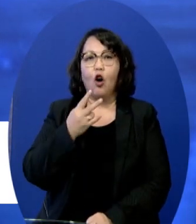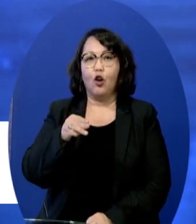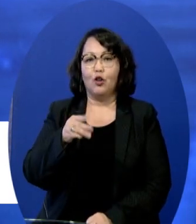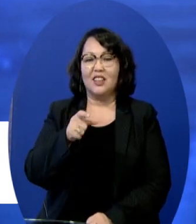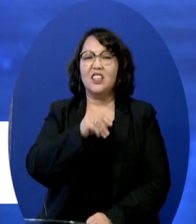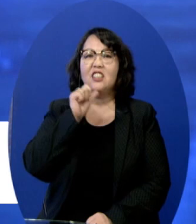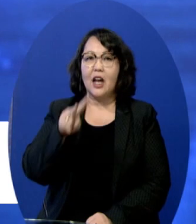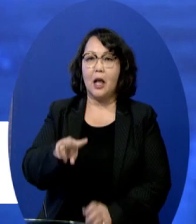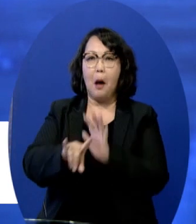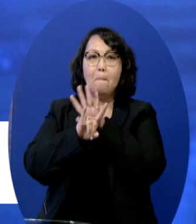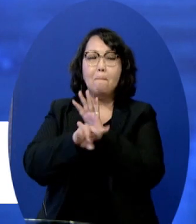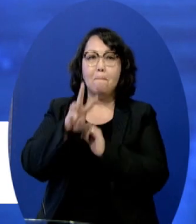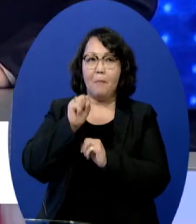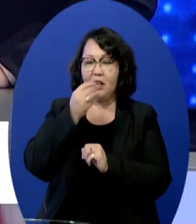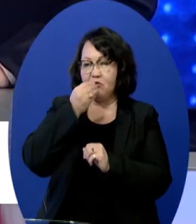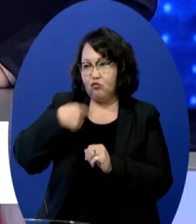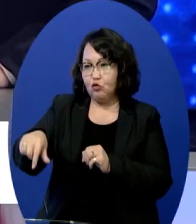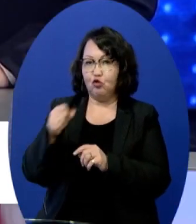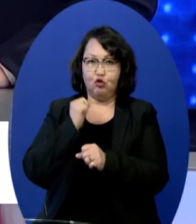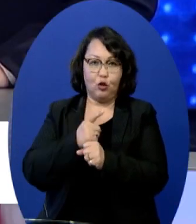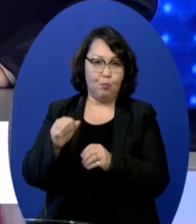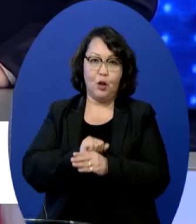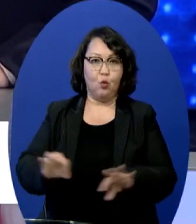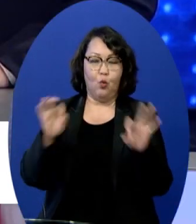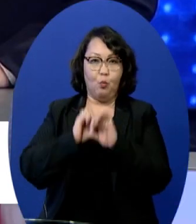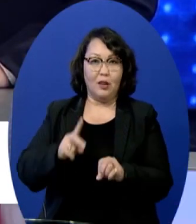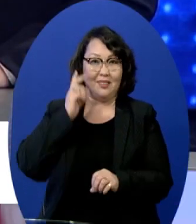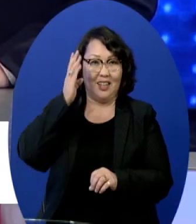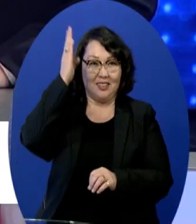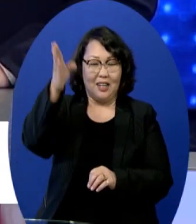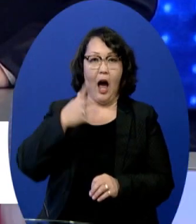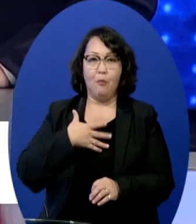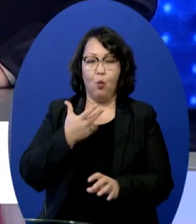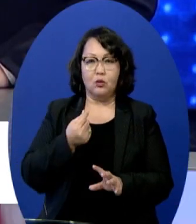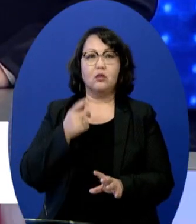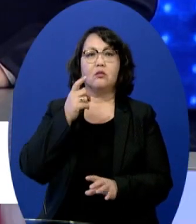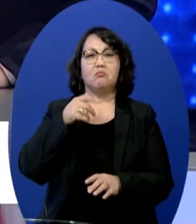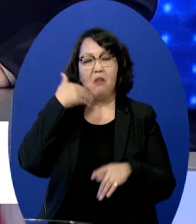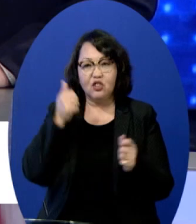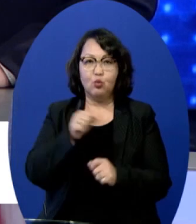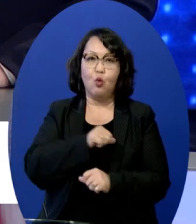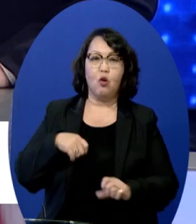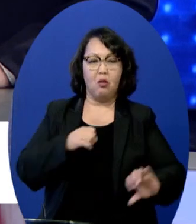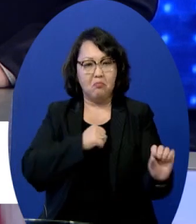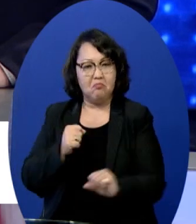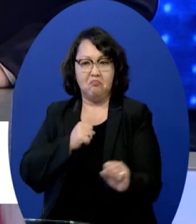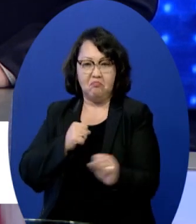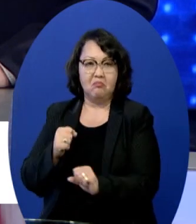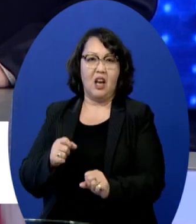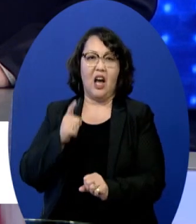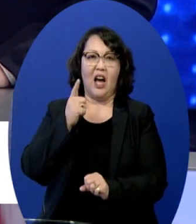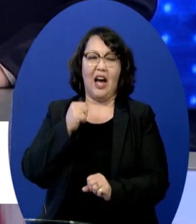дээр бодлогоор хандахгүй бол цаашдаа байгалийн ядлан болон энэ нөхцөл байдлынхаа байгалийн нэрсдэлтэй холбоотойгоор бид